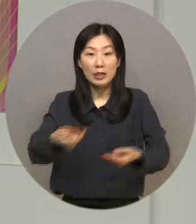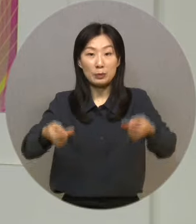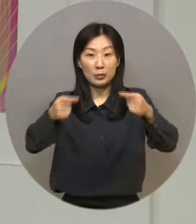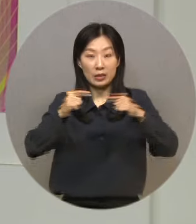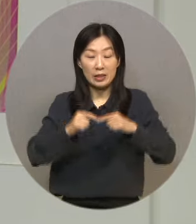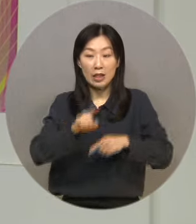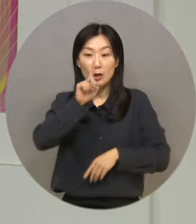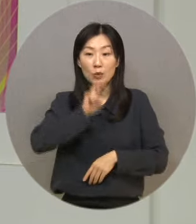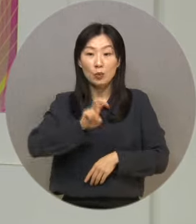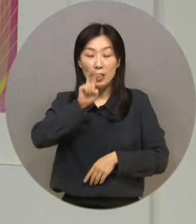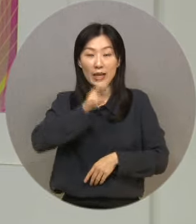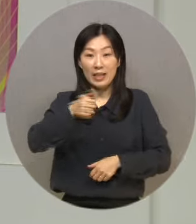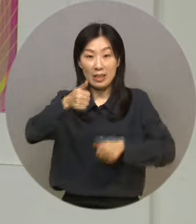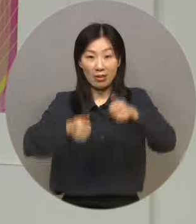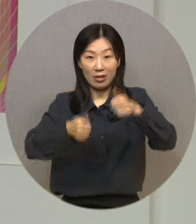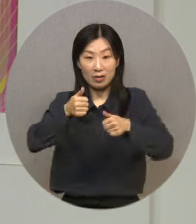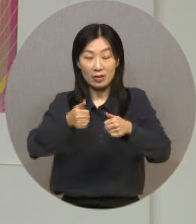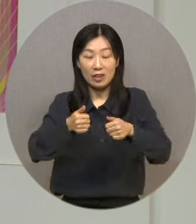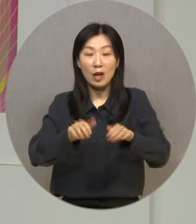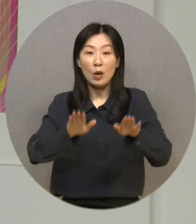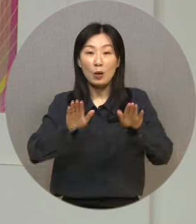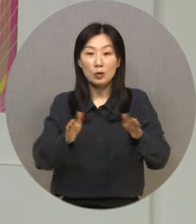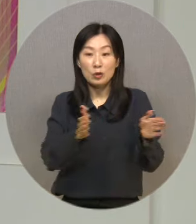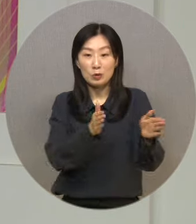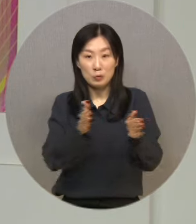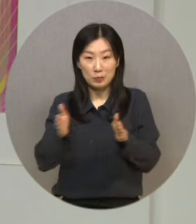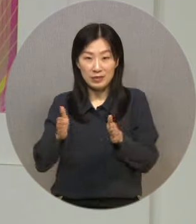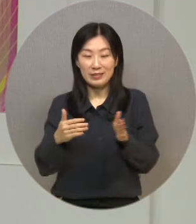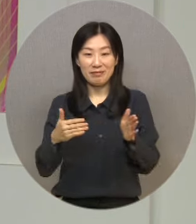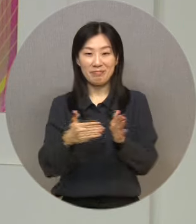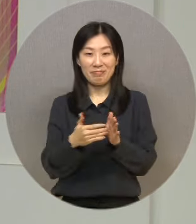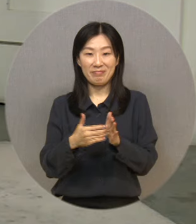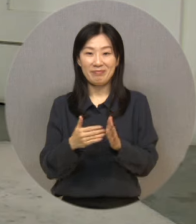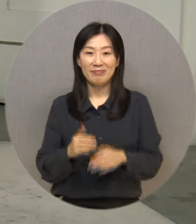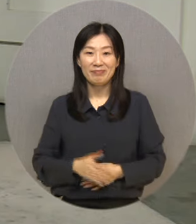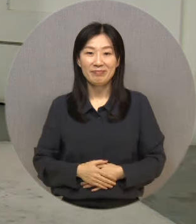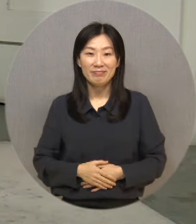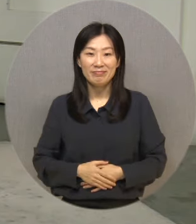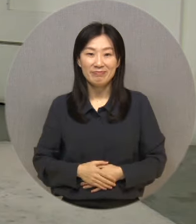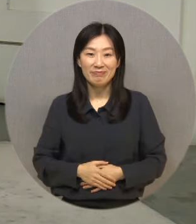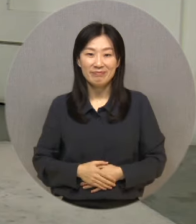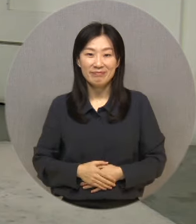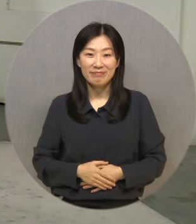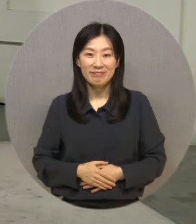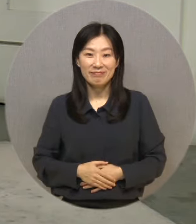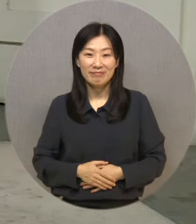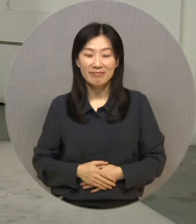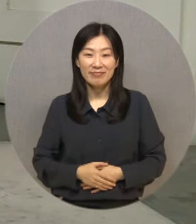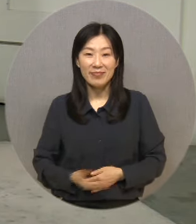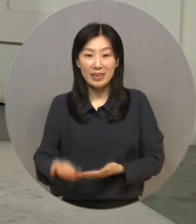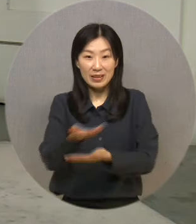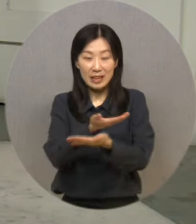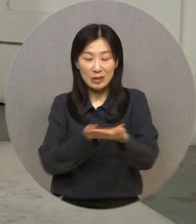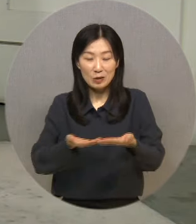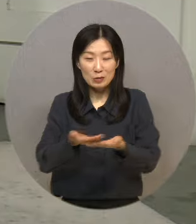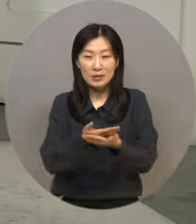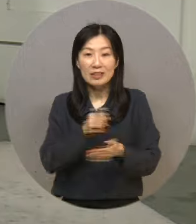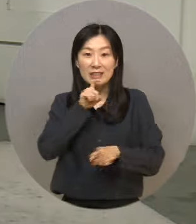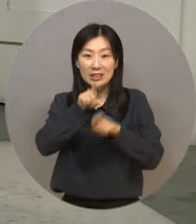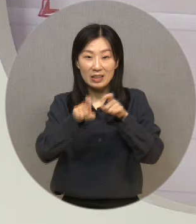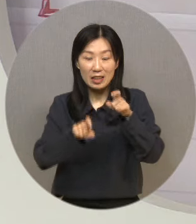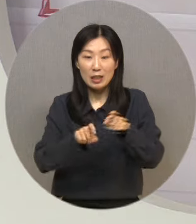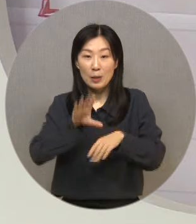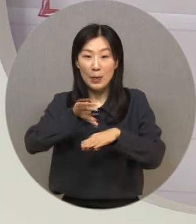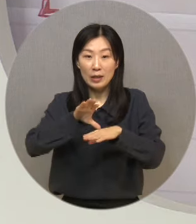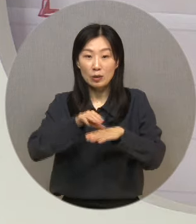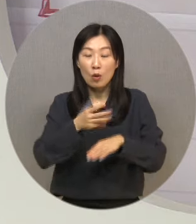경연 대회. 오늘 준비한 순서는 여기까지입니다. 많은 분과 배려를 실천하는 방송, 함께하는 희망 세상을 앞장서서